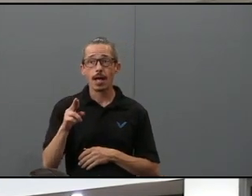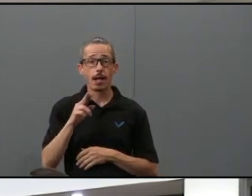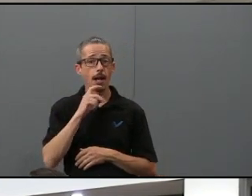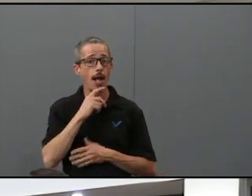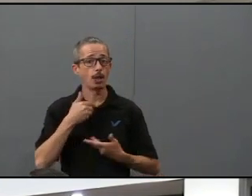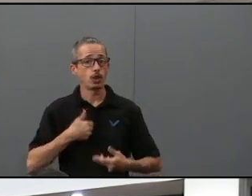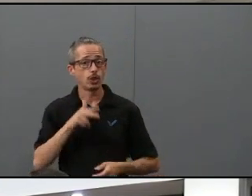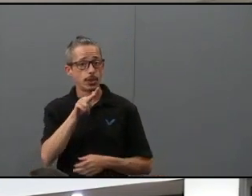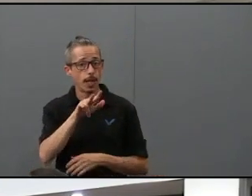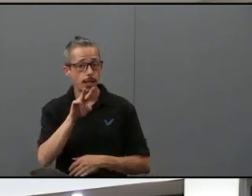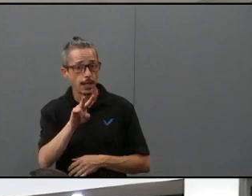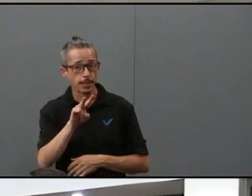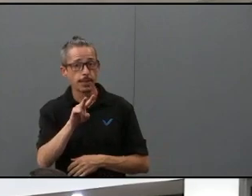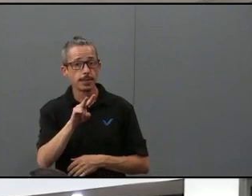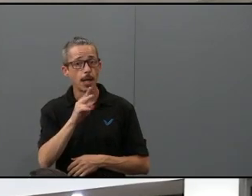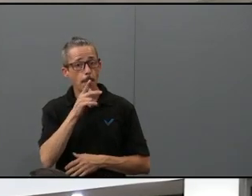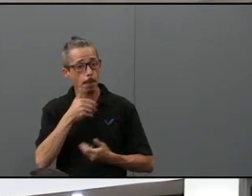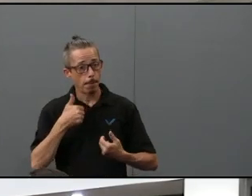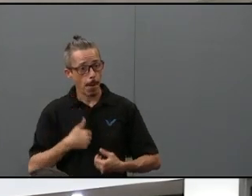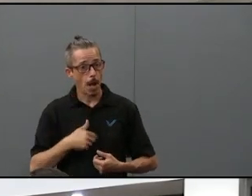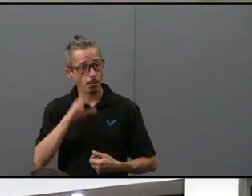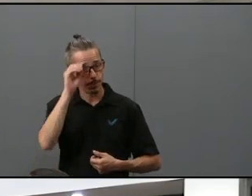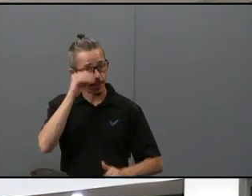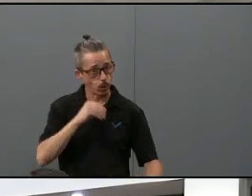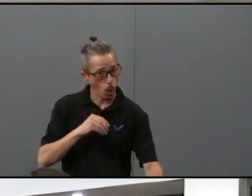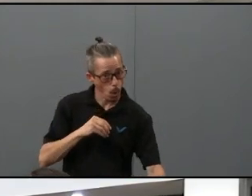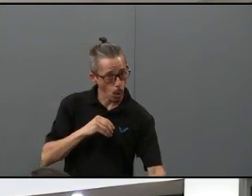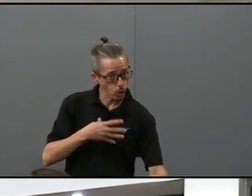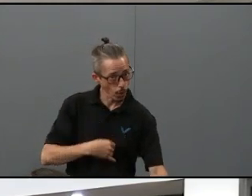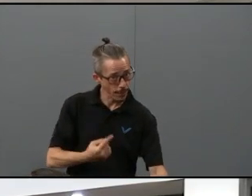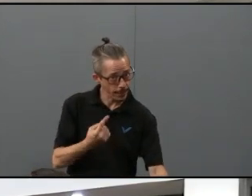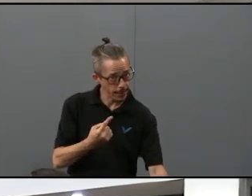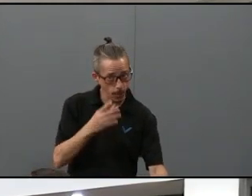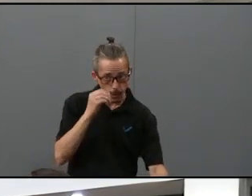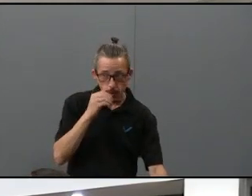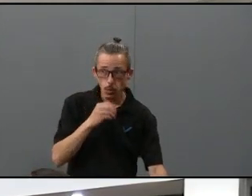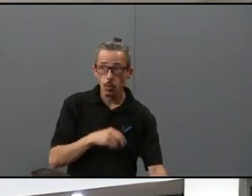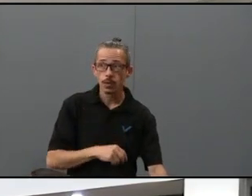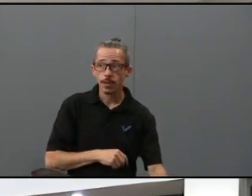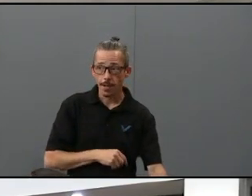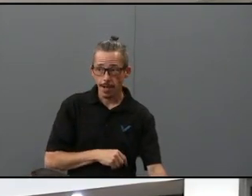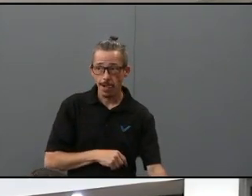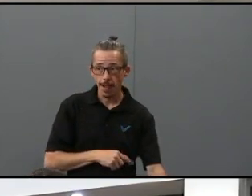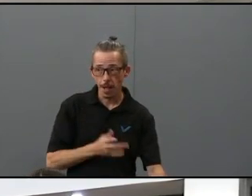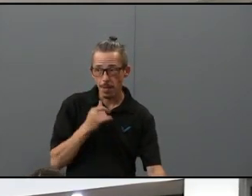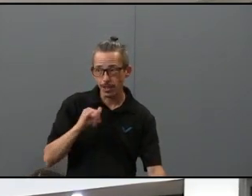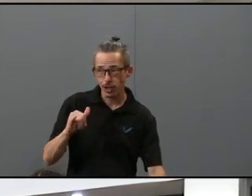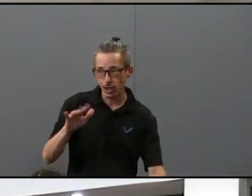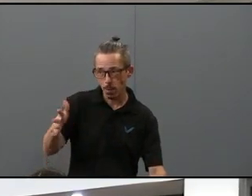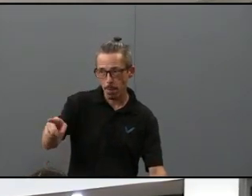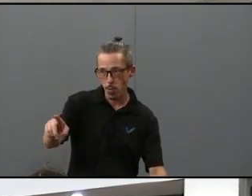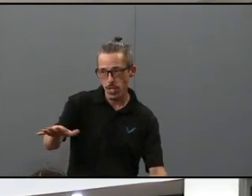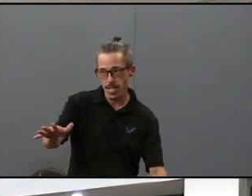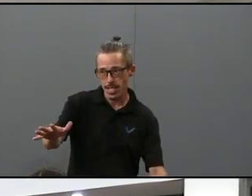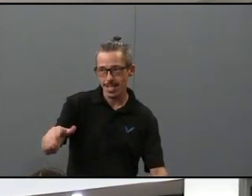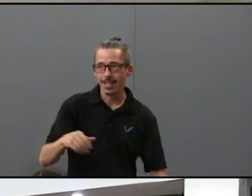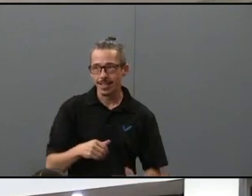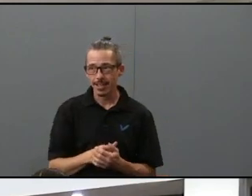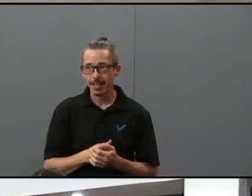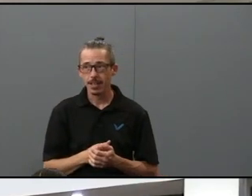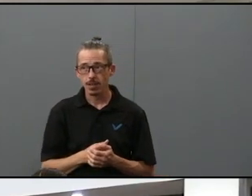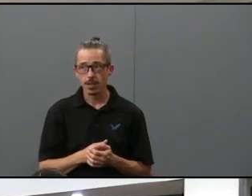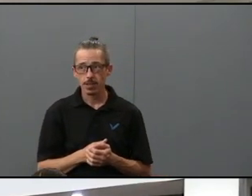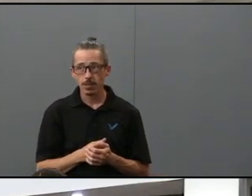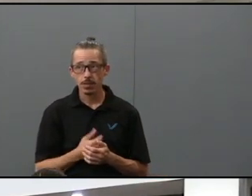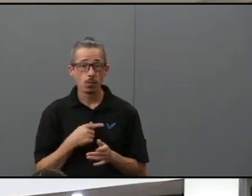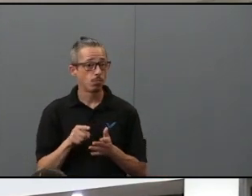ans je suis une maman de deux petits garçons he la même ge je suis aussi